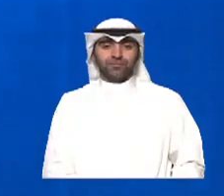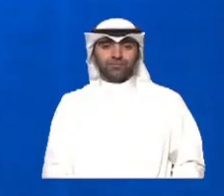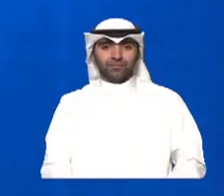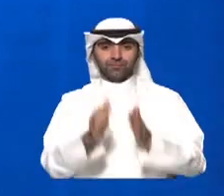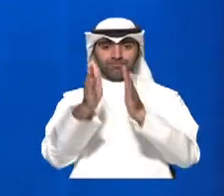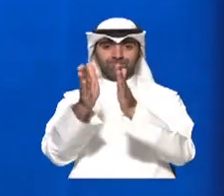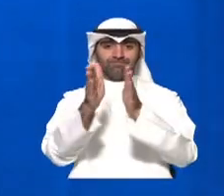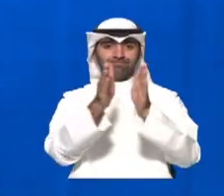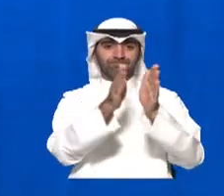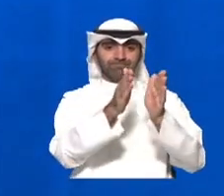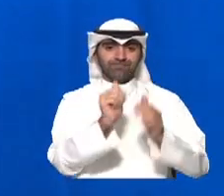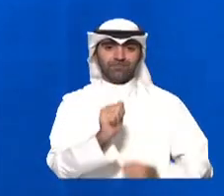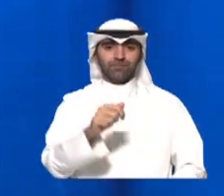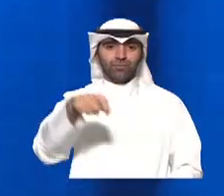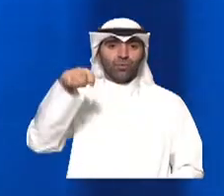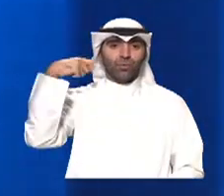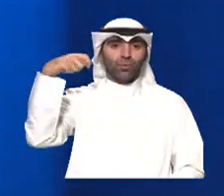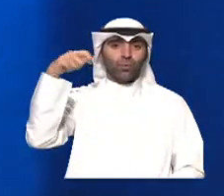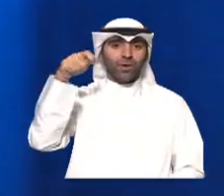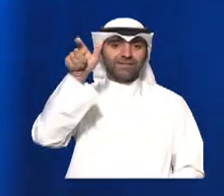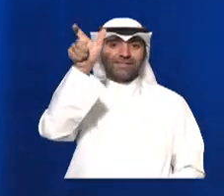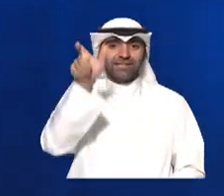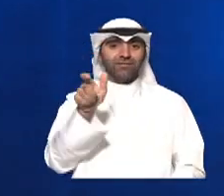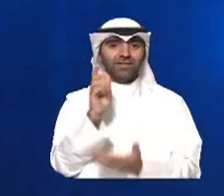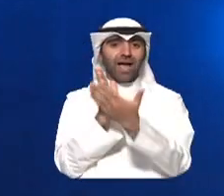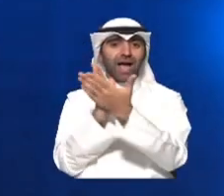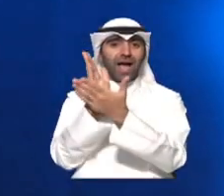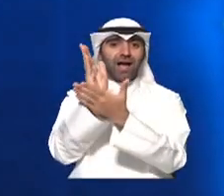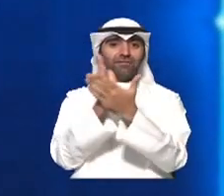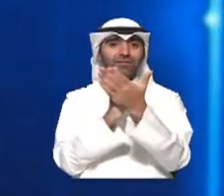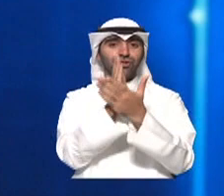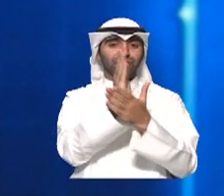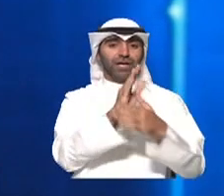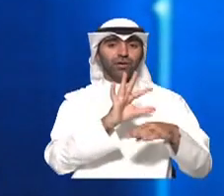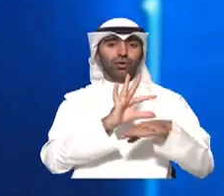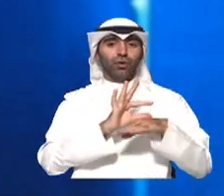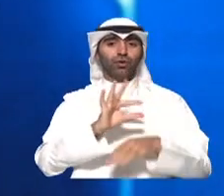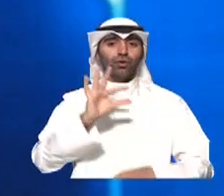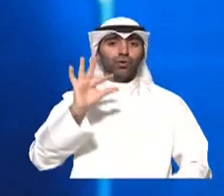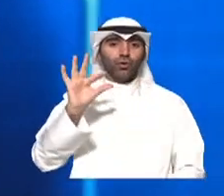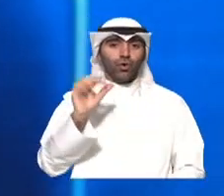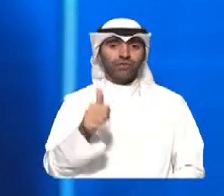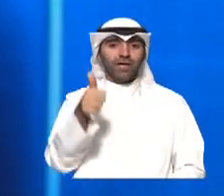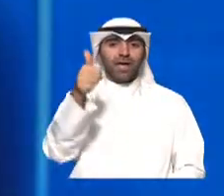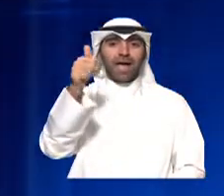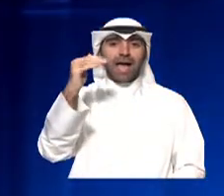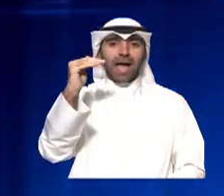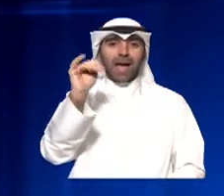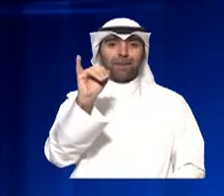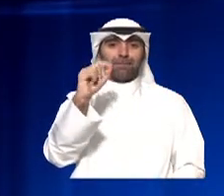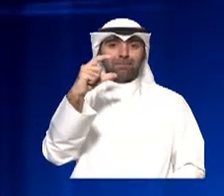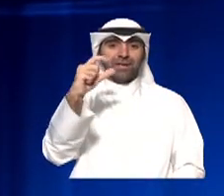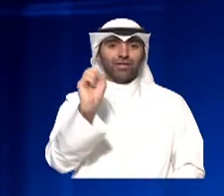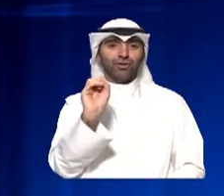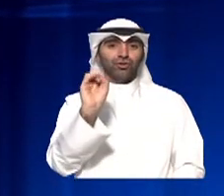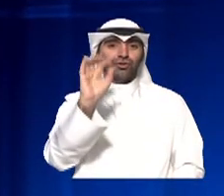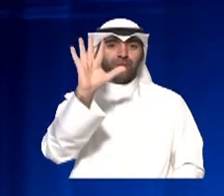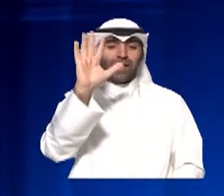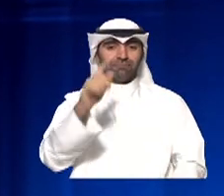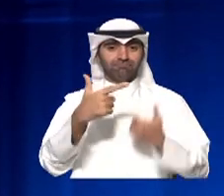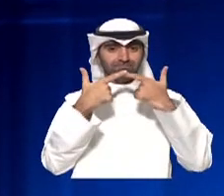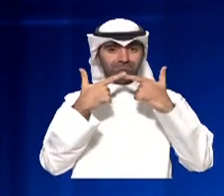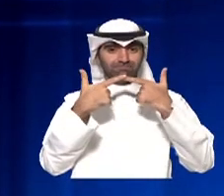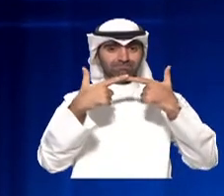جدد وزير الخارجية ووزير الدولة لشؤون مجلس الوزراء الشيخ الدكتور أحمد ناصر محمد الصباح وقوف دولة الكويت إلى